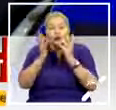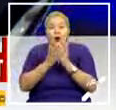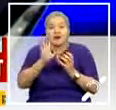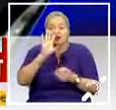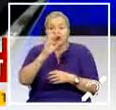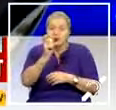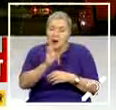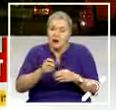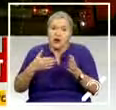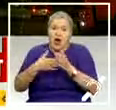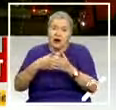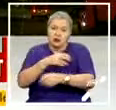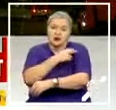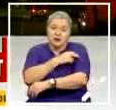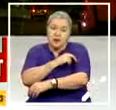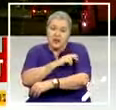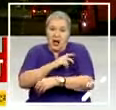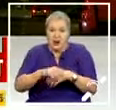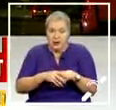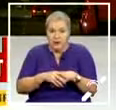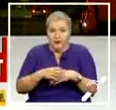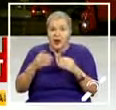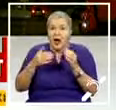victime au ajuns la spital